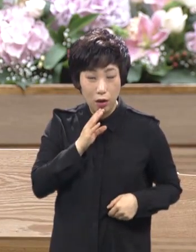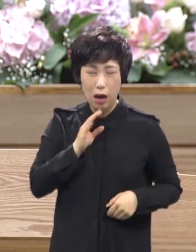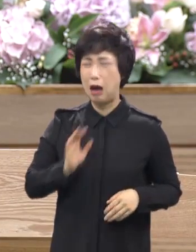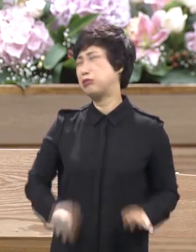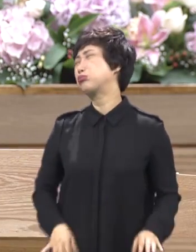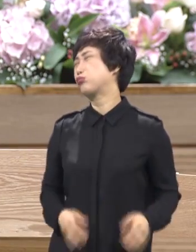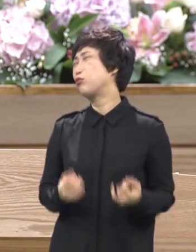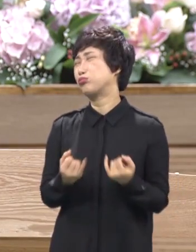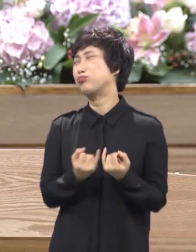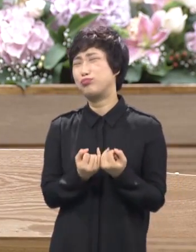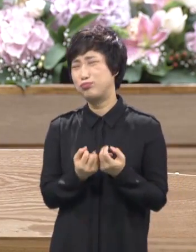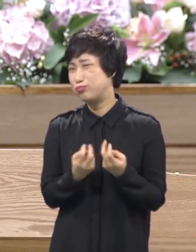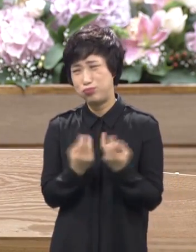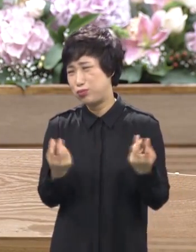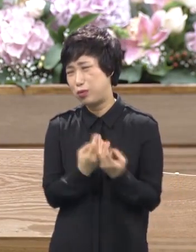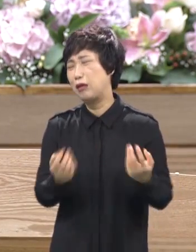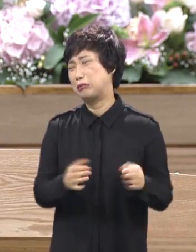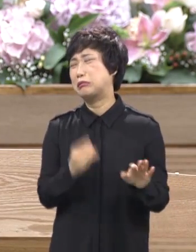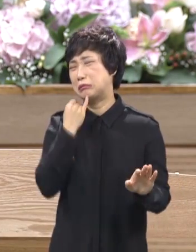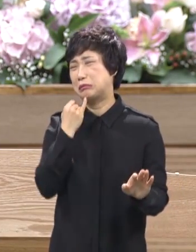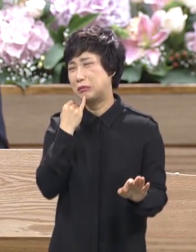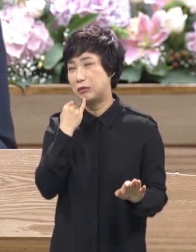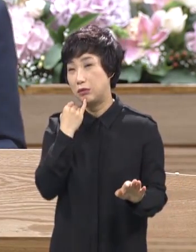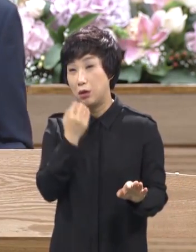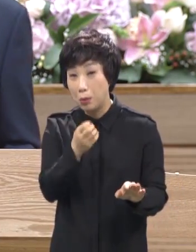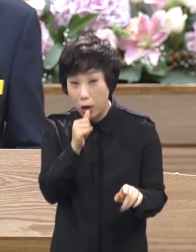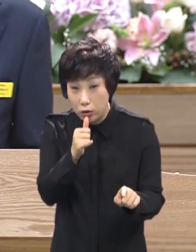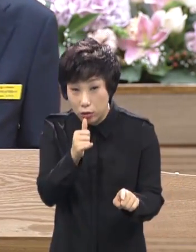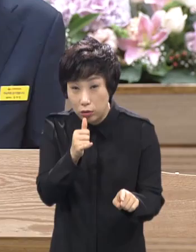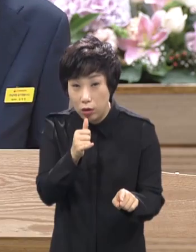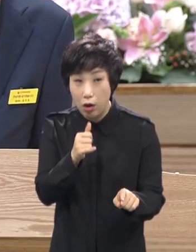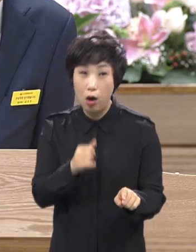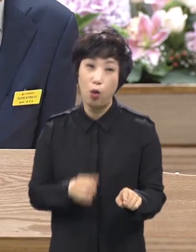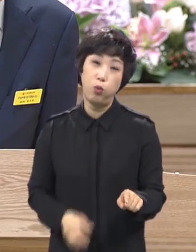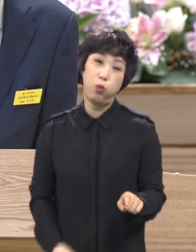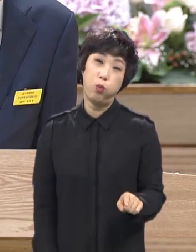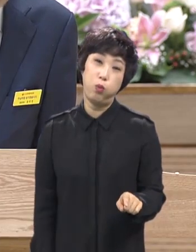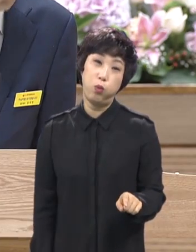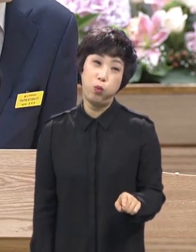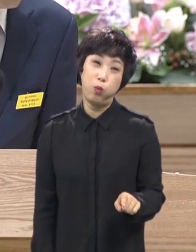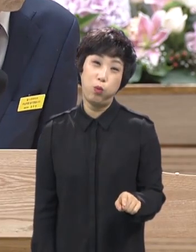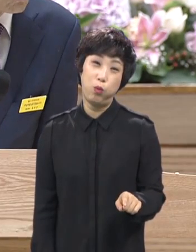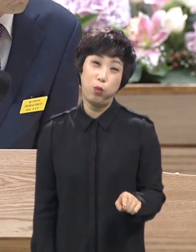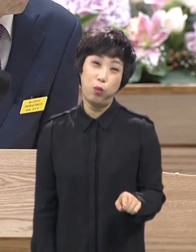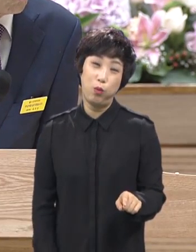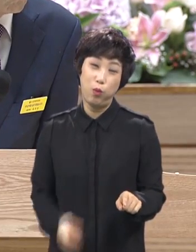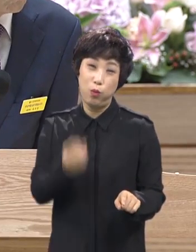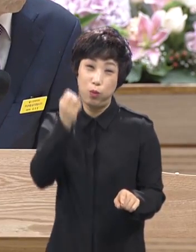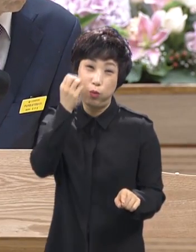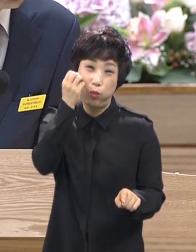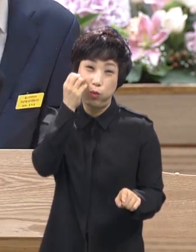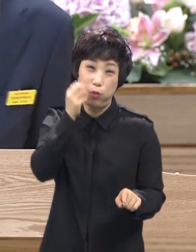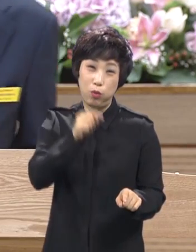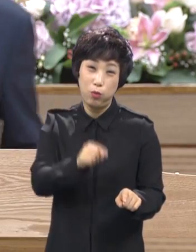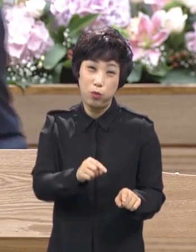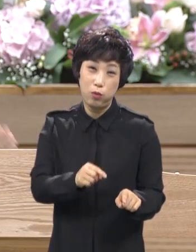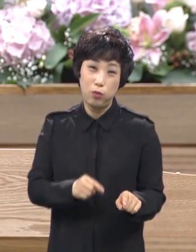수 있지. 뭘 그걸 가지고 그러냐. 한술 더 뜨네. 한술 더 떠.